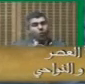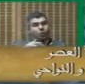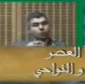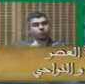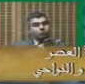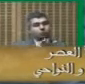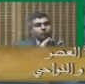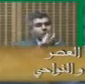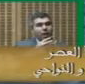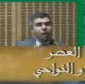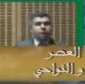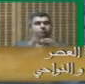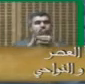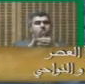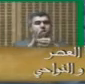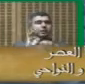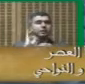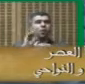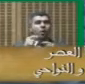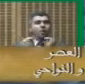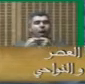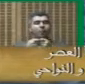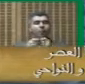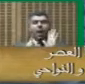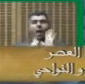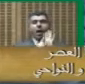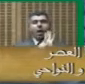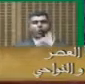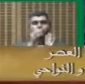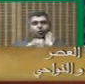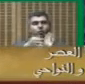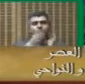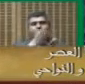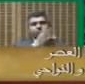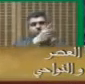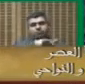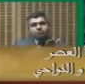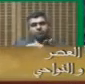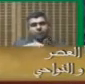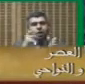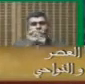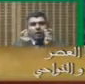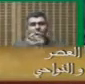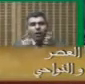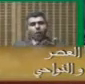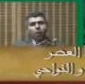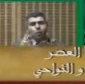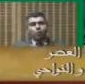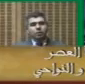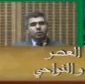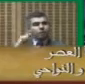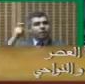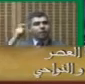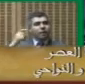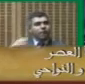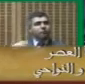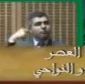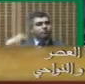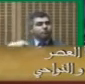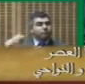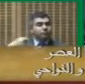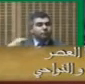لتطويرها وتعميمها وضمان حقوق العاملين بالقطاع الخاص، سواء من حيث الأجور